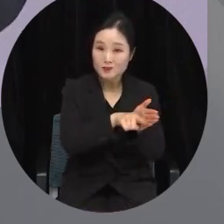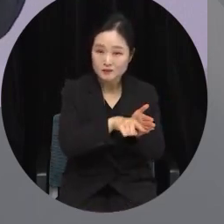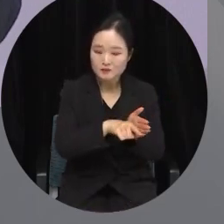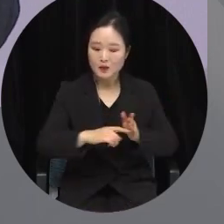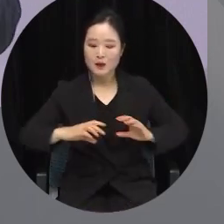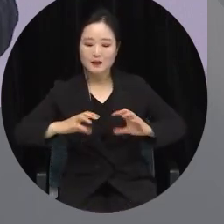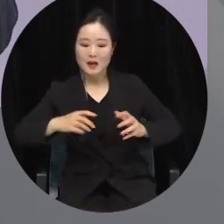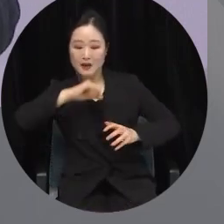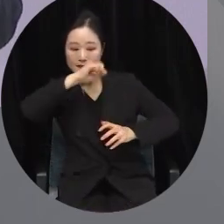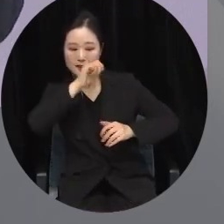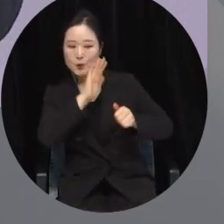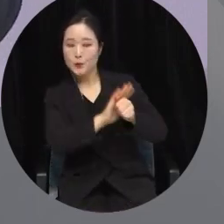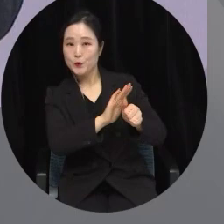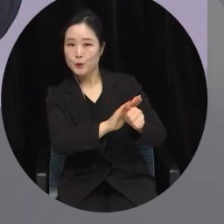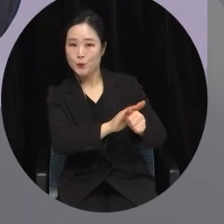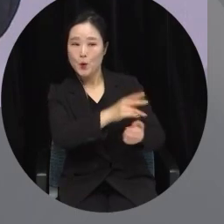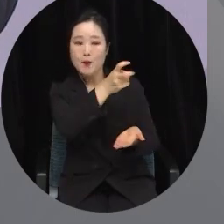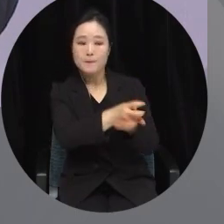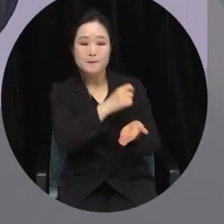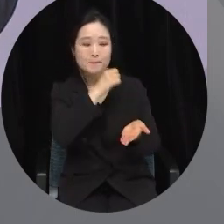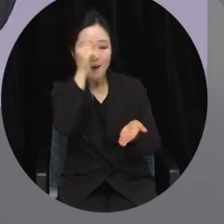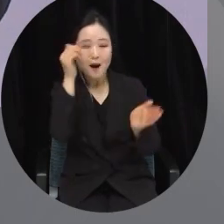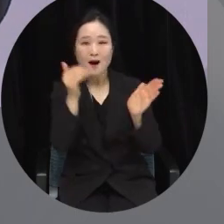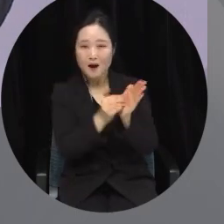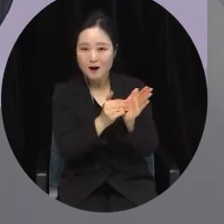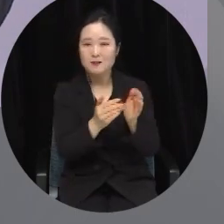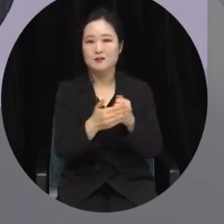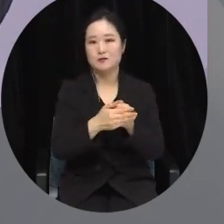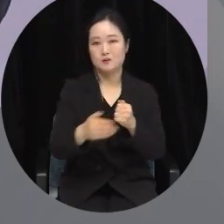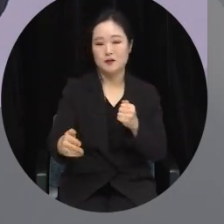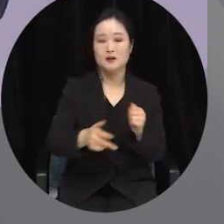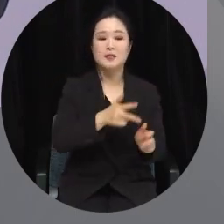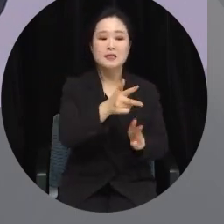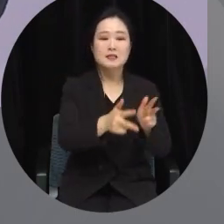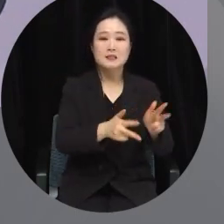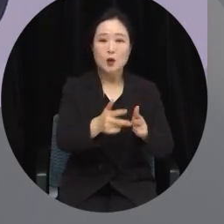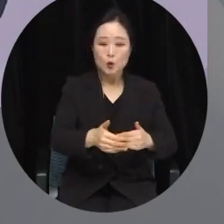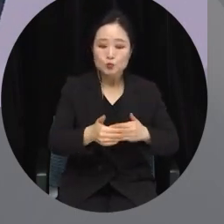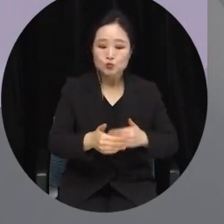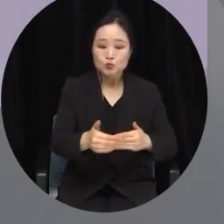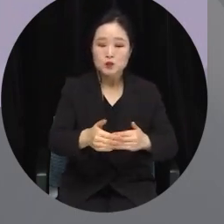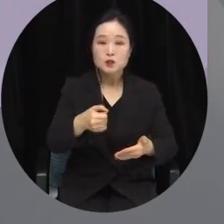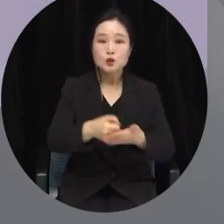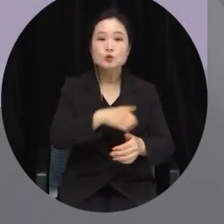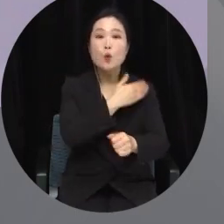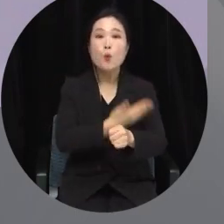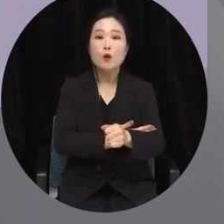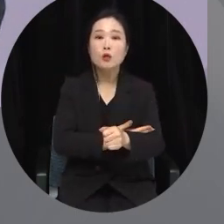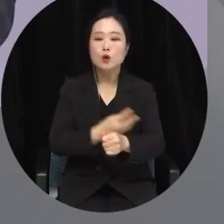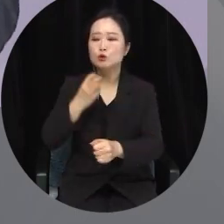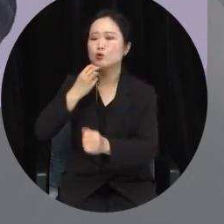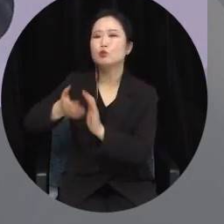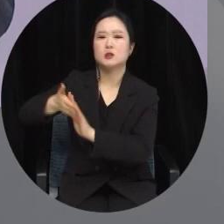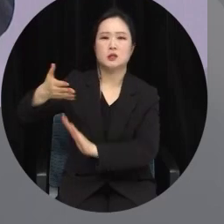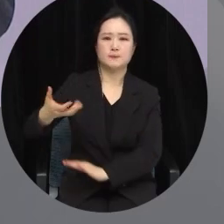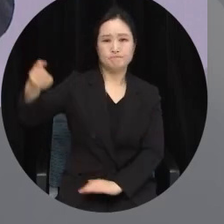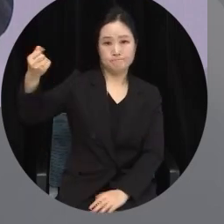법으로 통과된 만큼 이제 이 사업을 결정하는 사업 심의 결정권은 서울시가 갖고 있습니다.